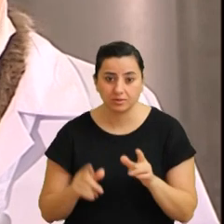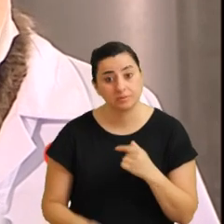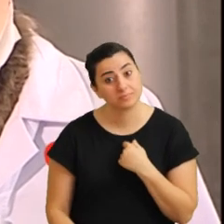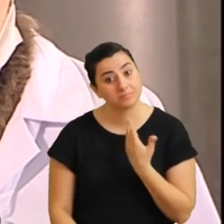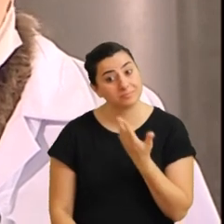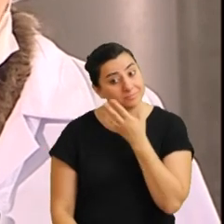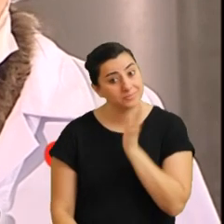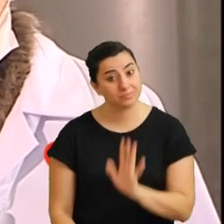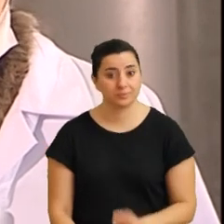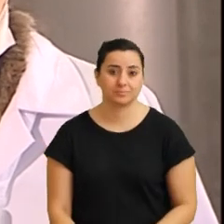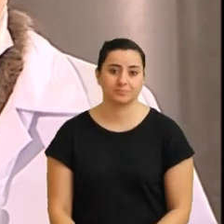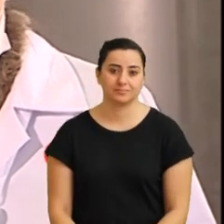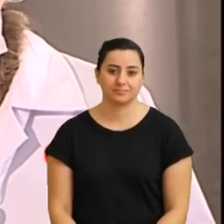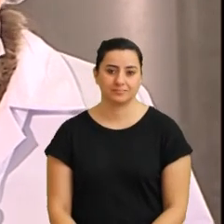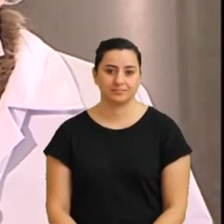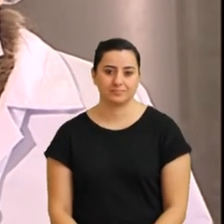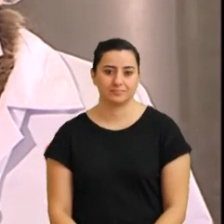derim. Ben bilmiyorum yani.